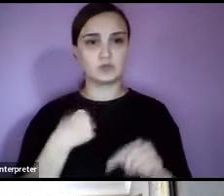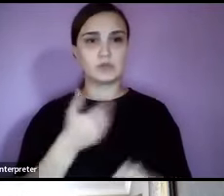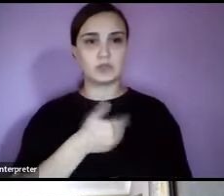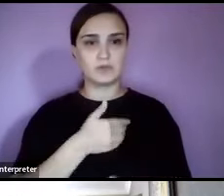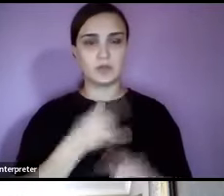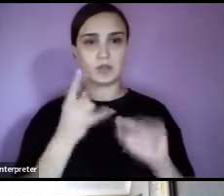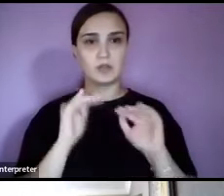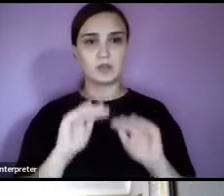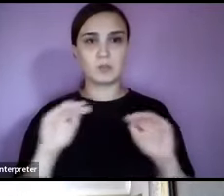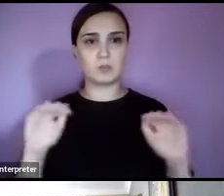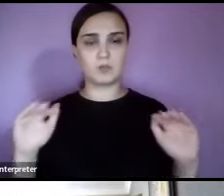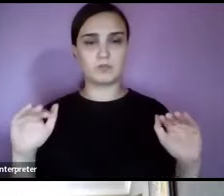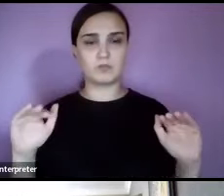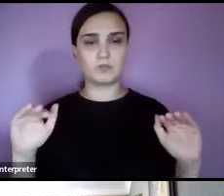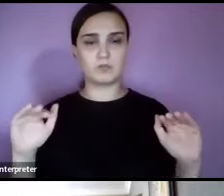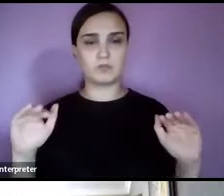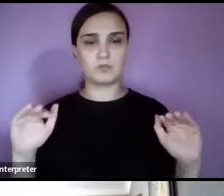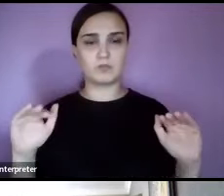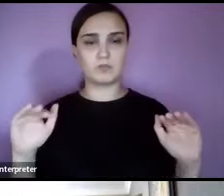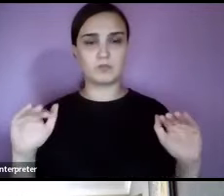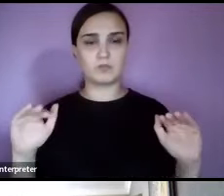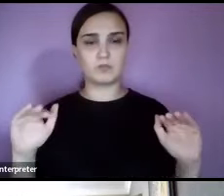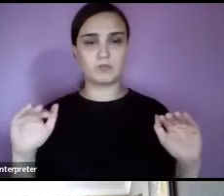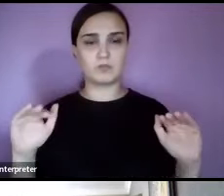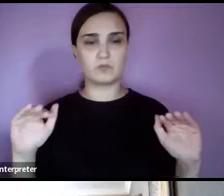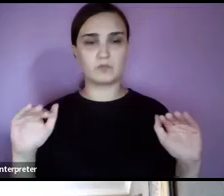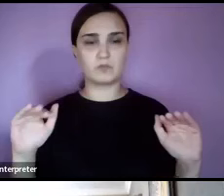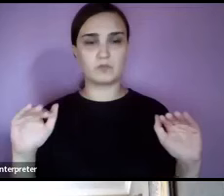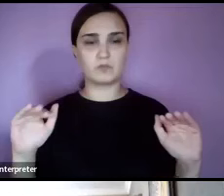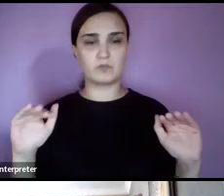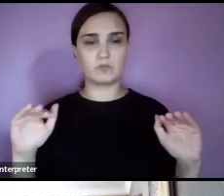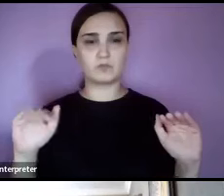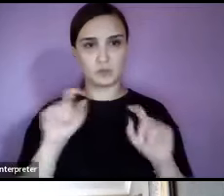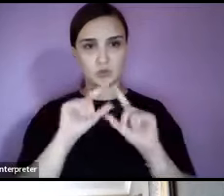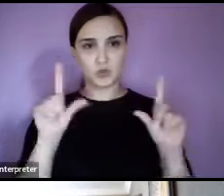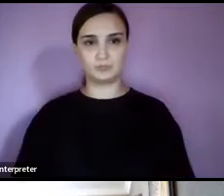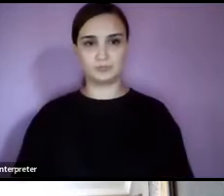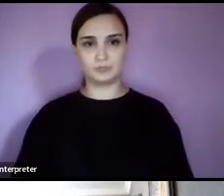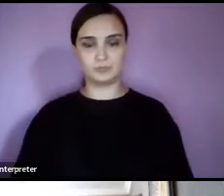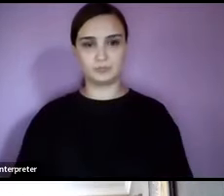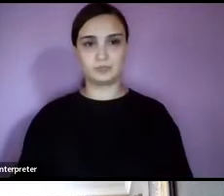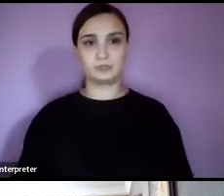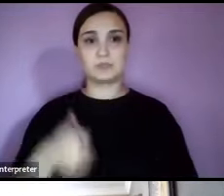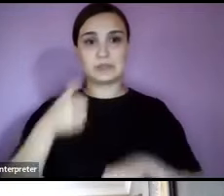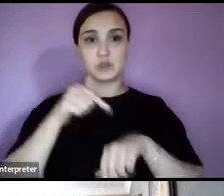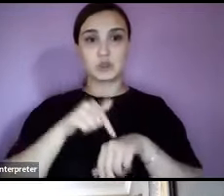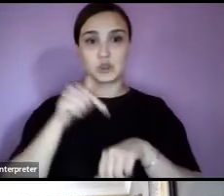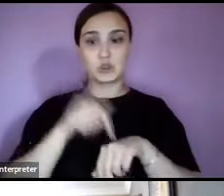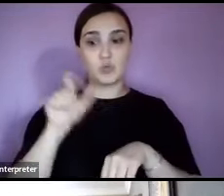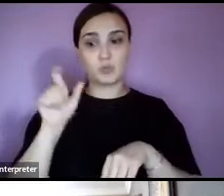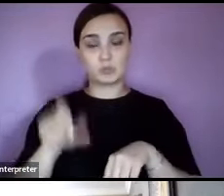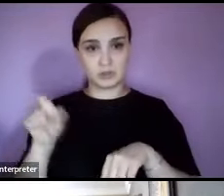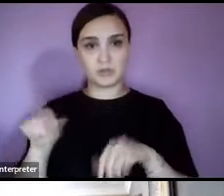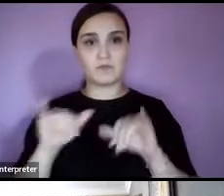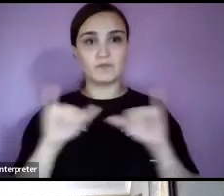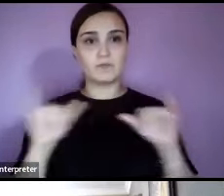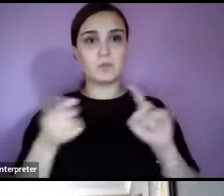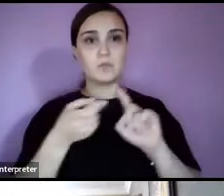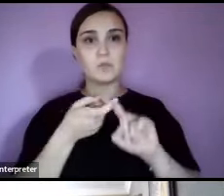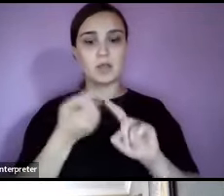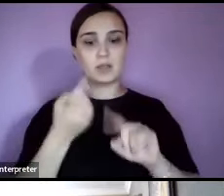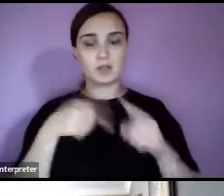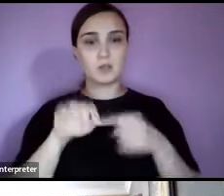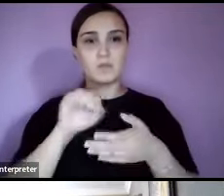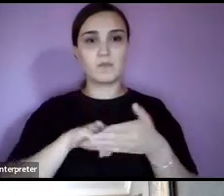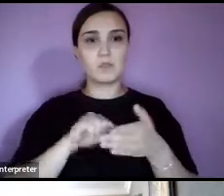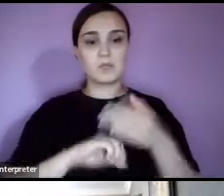ბავშვებს სკოლა მოსწონდეთ, კარგად გრძნობდნენ თავს, მაგრამ ზუსტად აი პანდემიით გამოწვეული ცვლილებების გამო უკვე